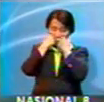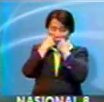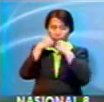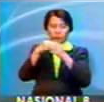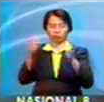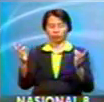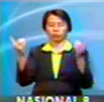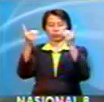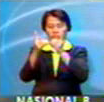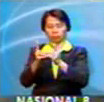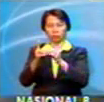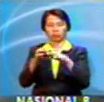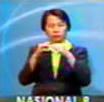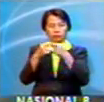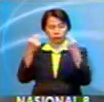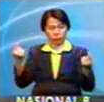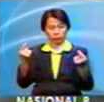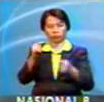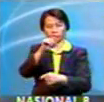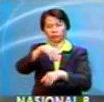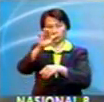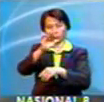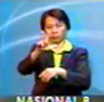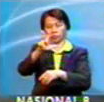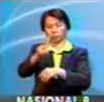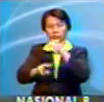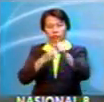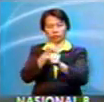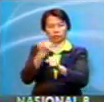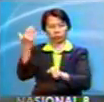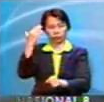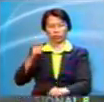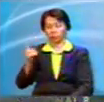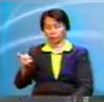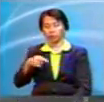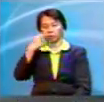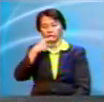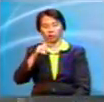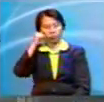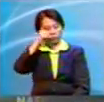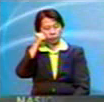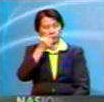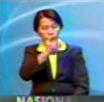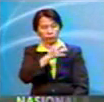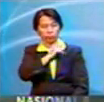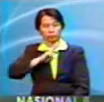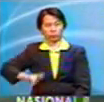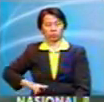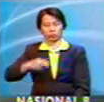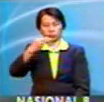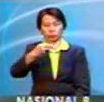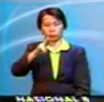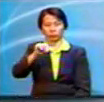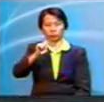dalam menyatukan silaturahim yang terputus lebih 32 tahun lalu. Beliau mengakui bahawa sepupunya Raja Husin Raja